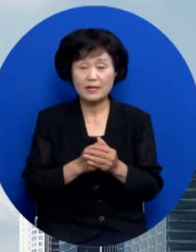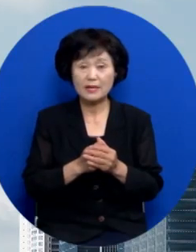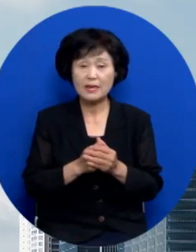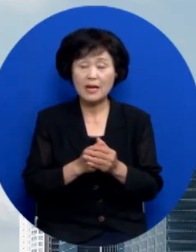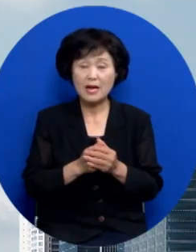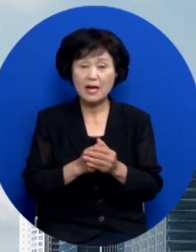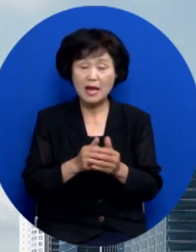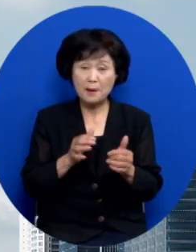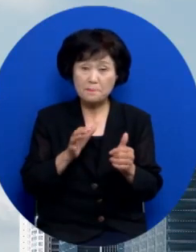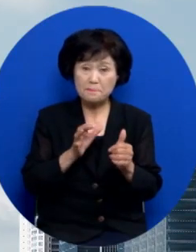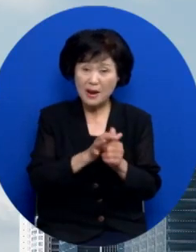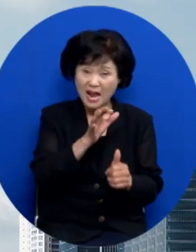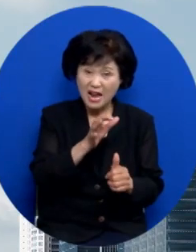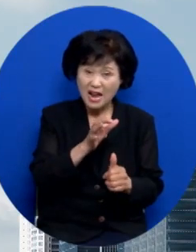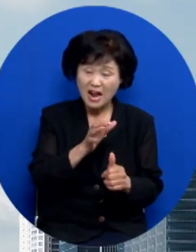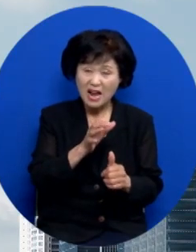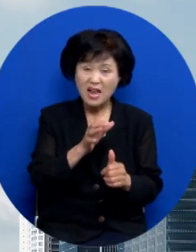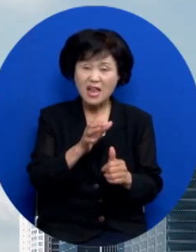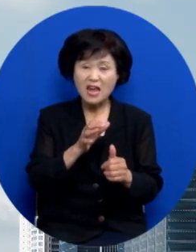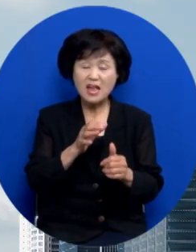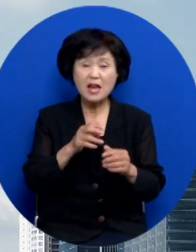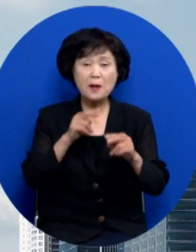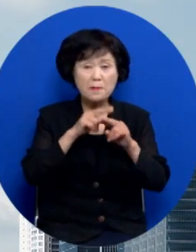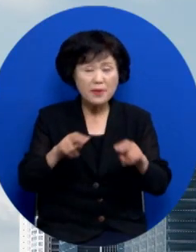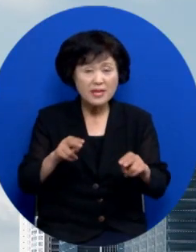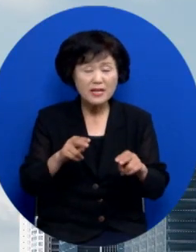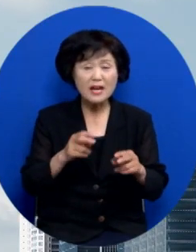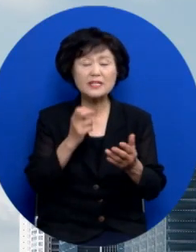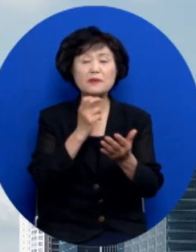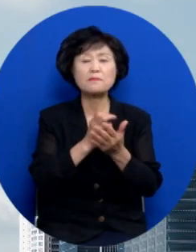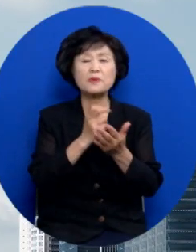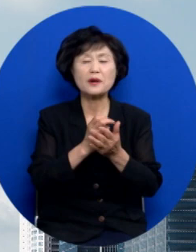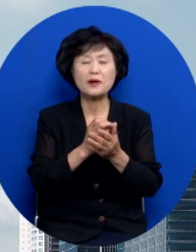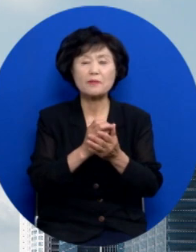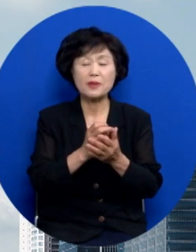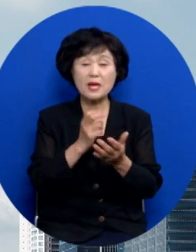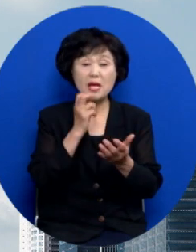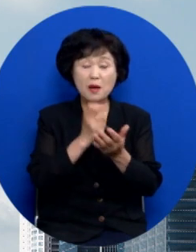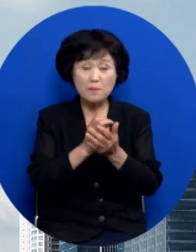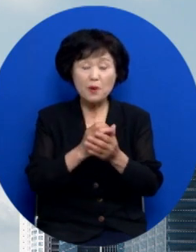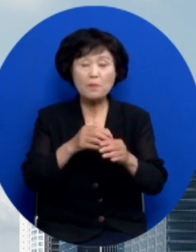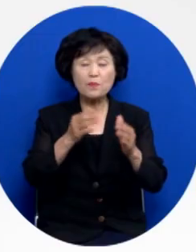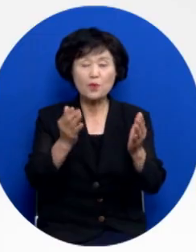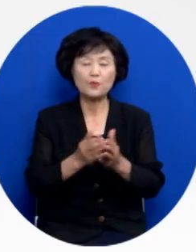사형의 집행시효를 폐지하는 내용의 형법 개정안이 국무회의를 통과했습니다.